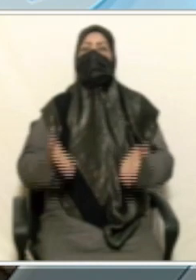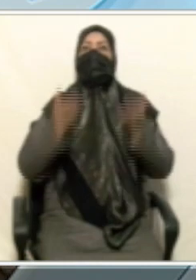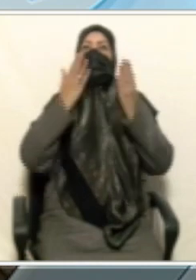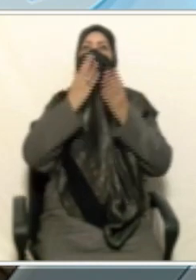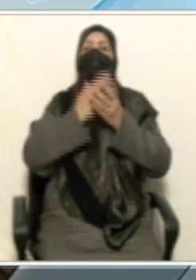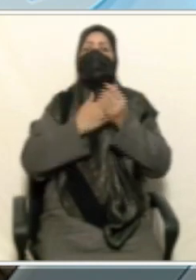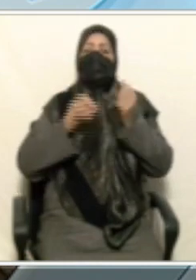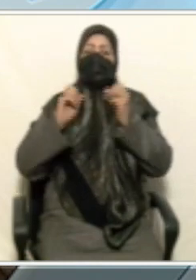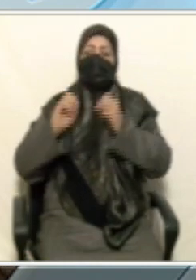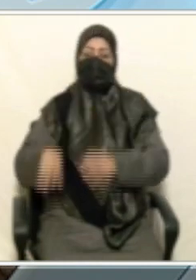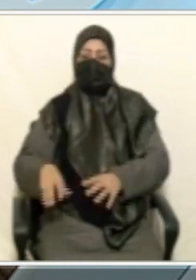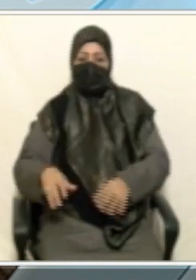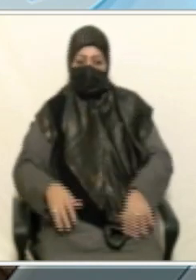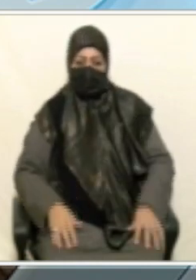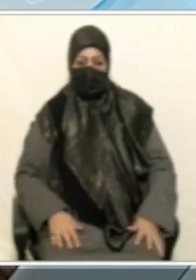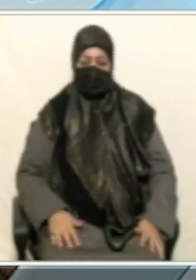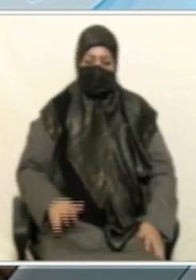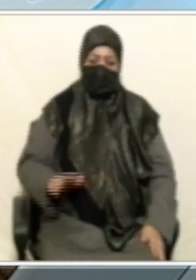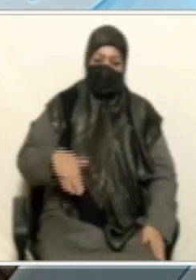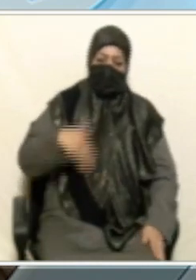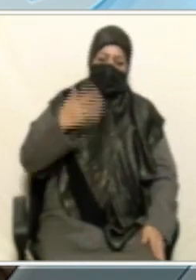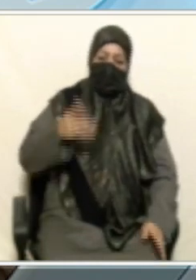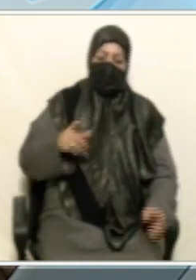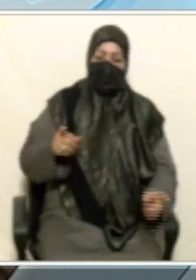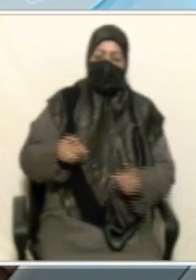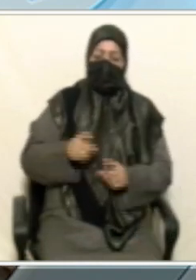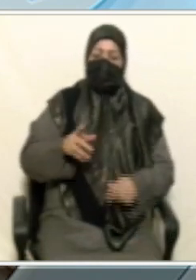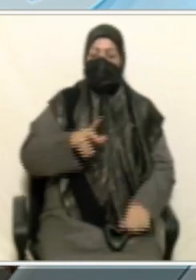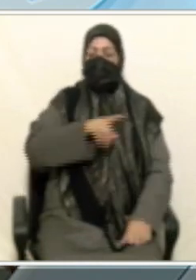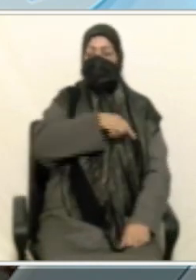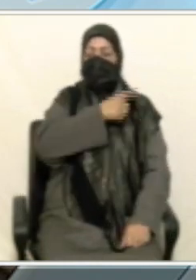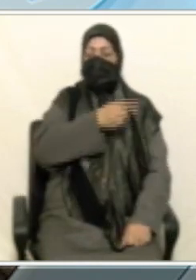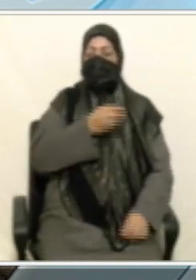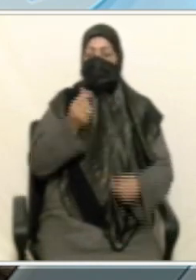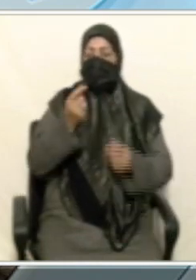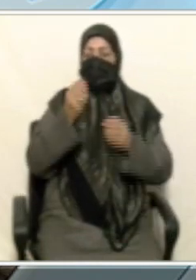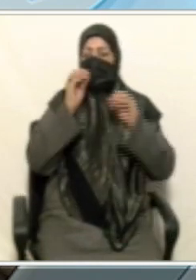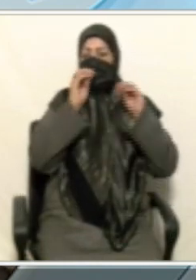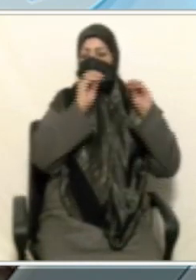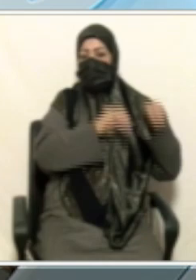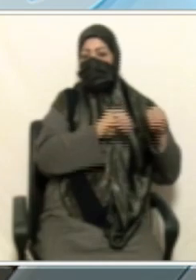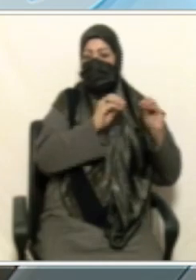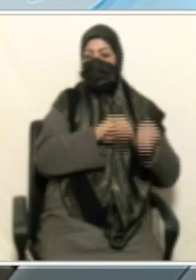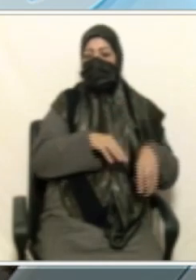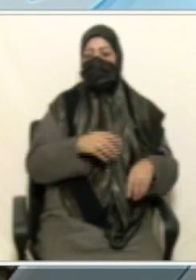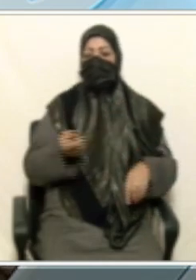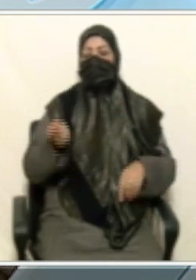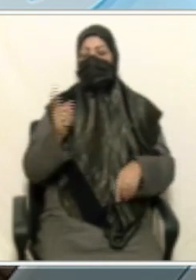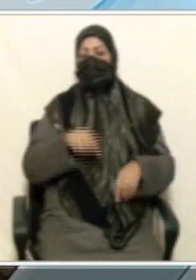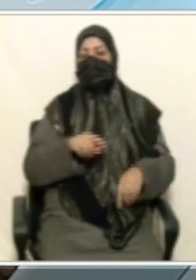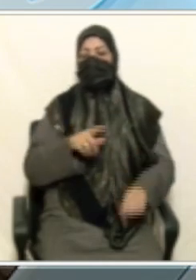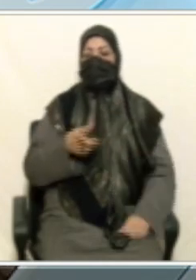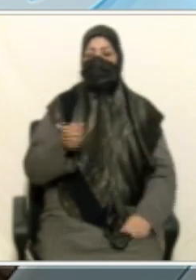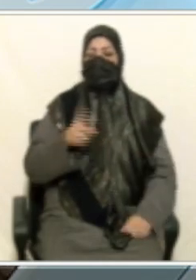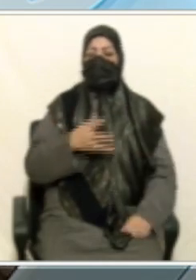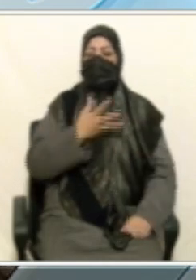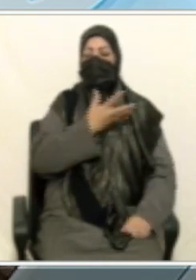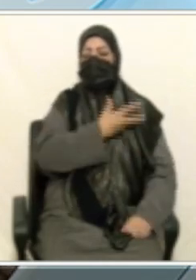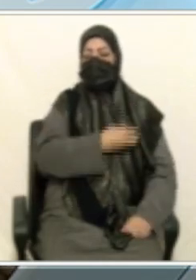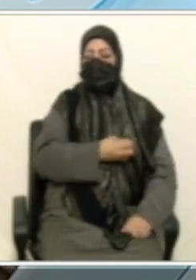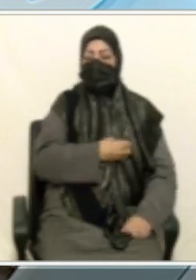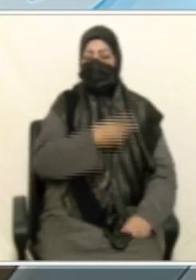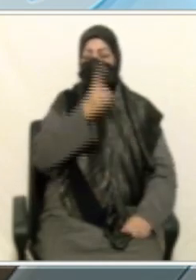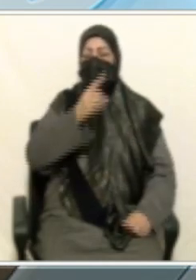الدعاء الصدقة عليهما وكثرة الترحم لهما والإحسان لمن يحبانهما في